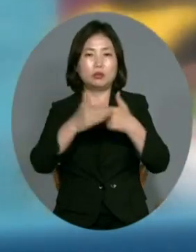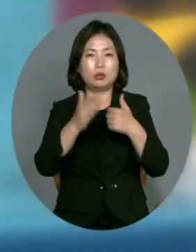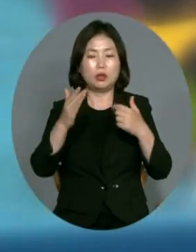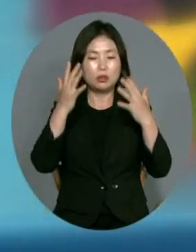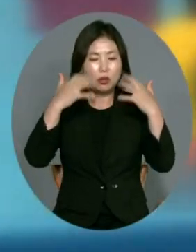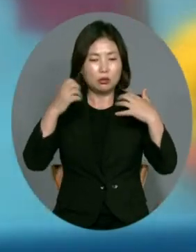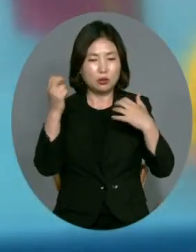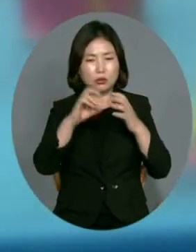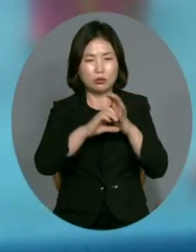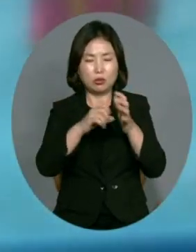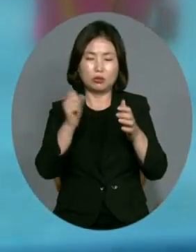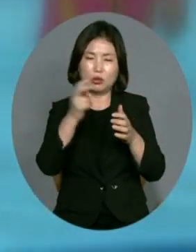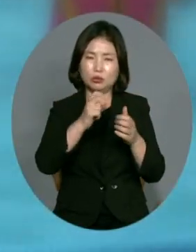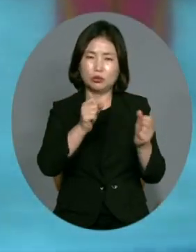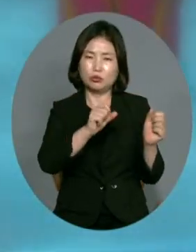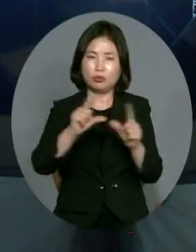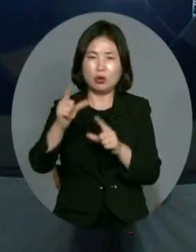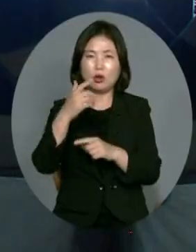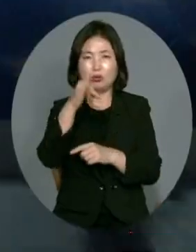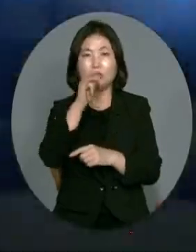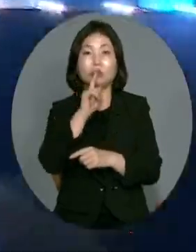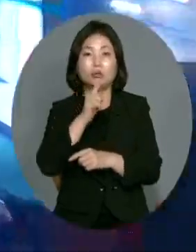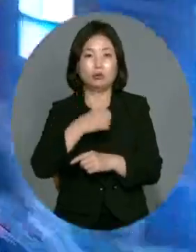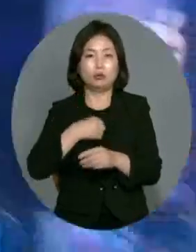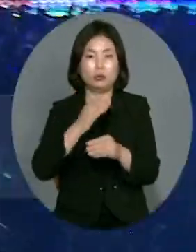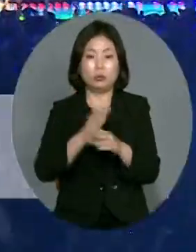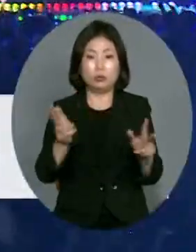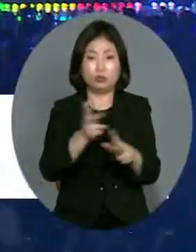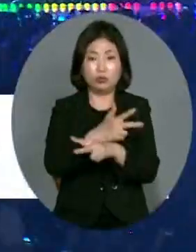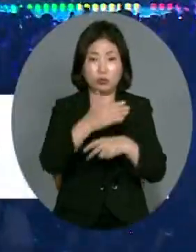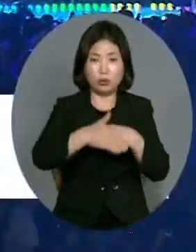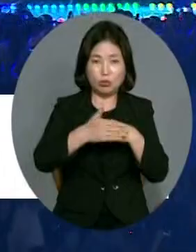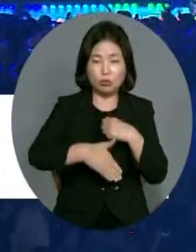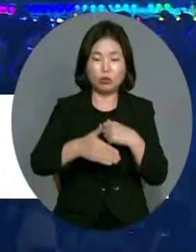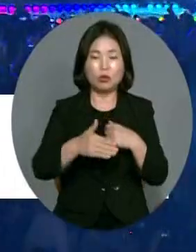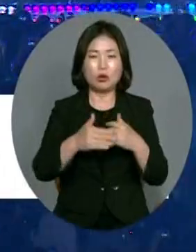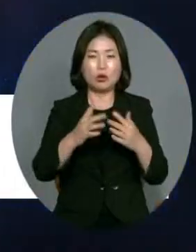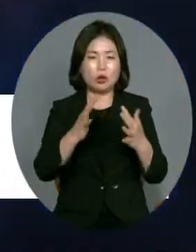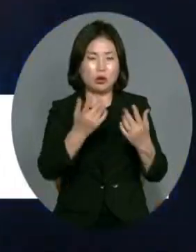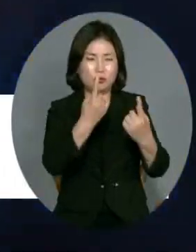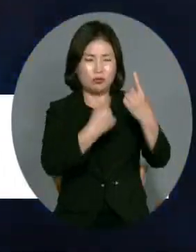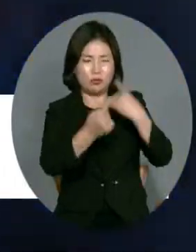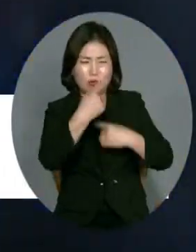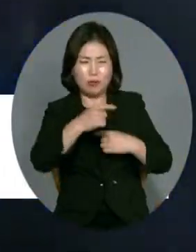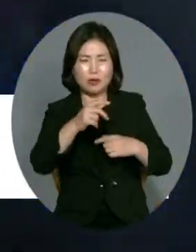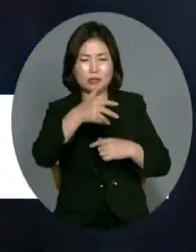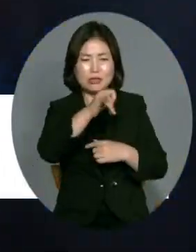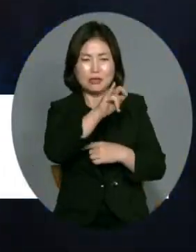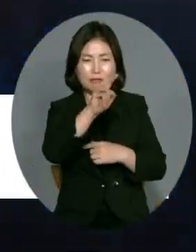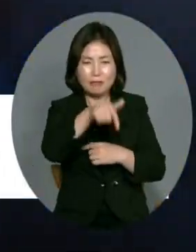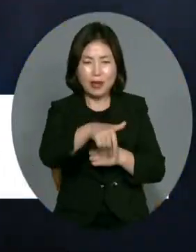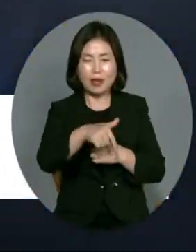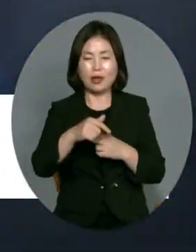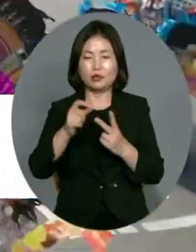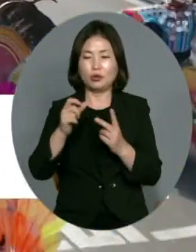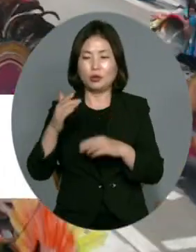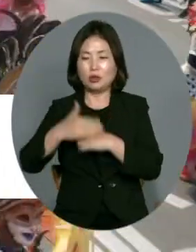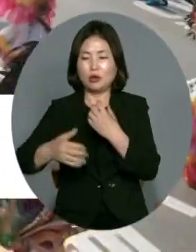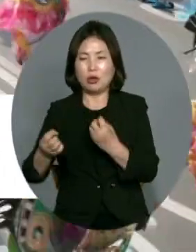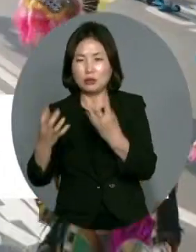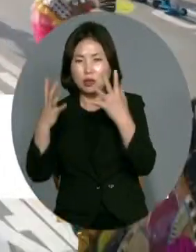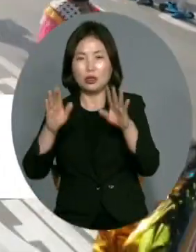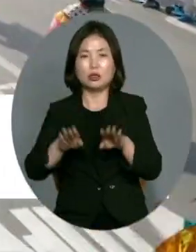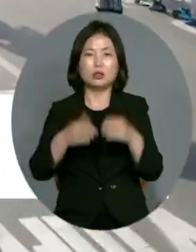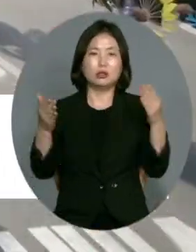코로나가 재유행할 수 있다고 보고 있습니다. 특히 이번 주 대구에서는 수만 명이 모이는 치맥 축제와 파워풀 대구